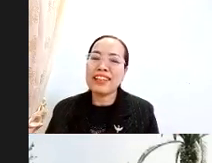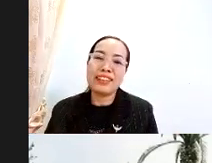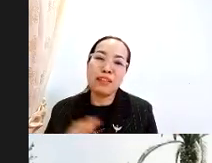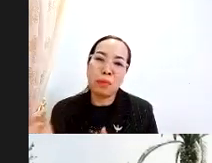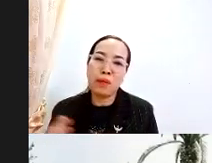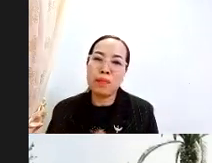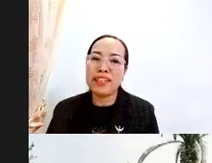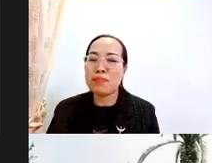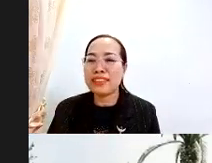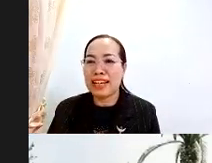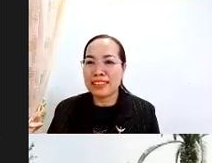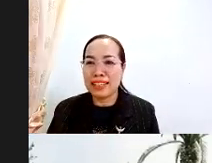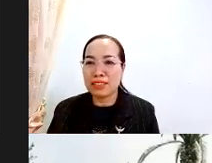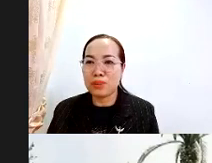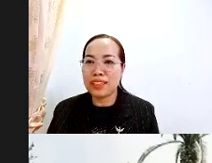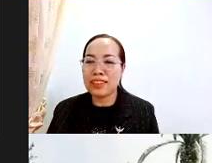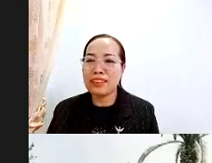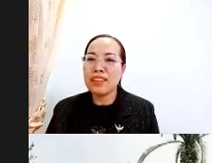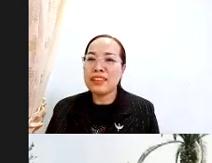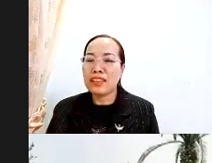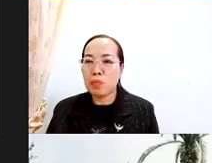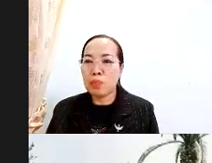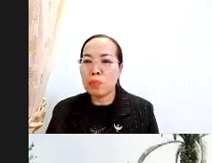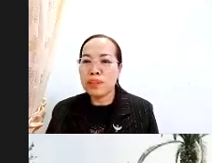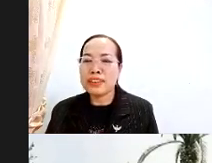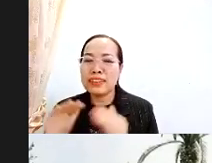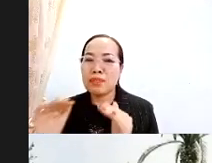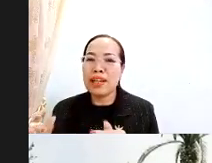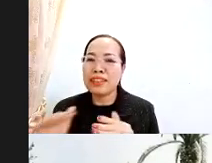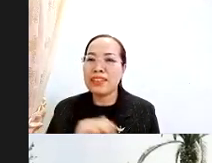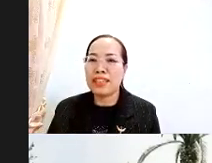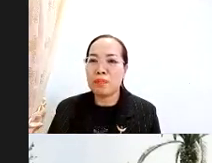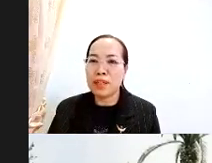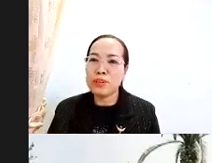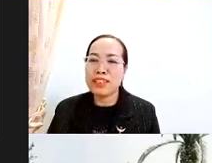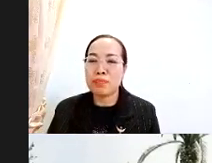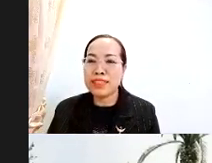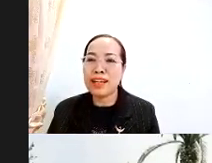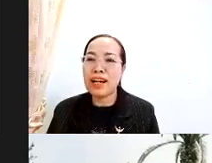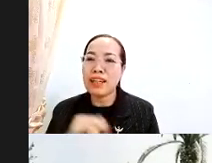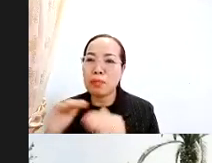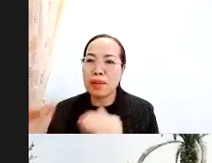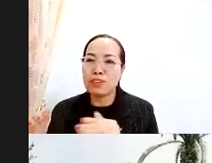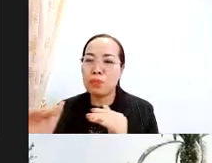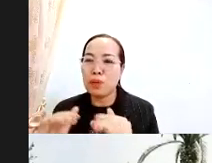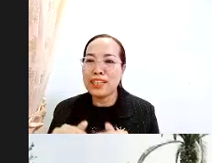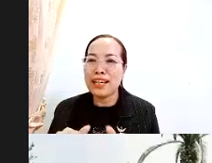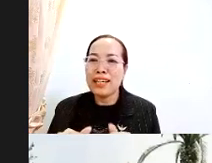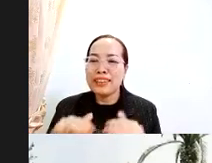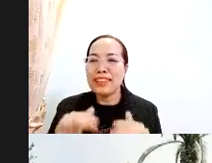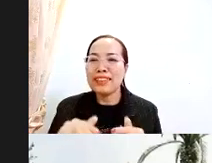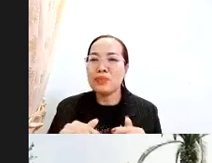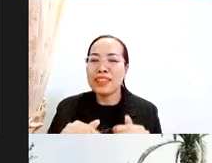nơi khu tì mà phê phê nếch miên sạc khá sẽ là chốc chê nơi tì krong phân bình chà dương bay khí nê rồi dạ phê mùi chân nam chiêng hai đai mà bàn chụp một